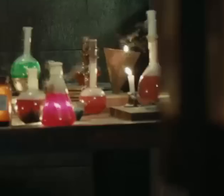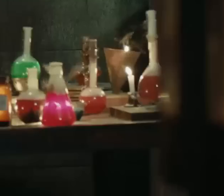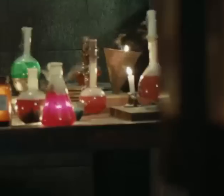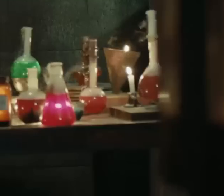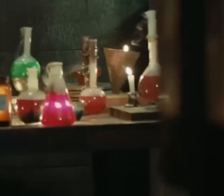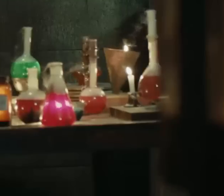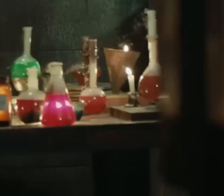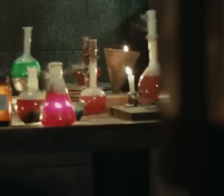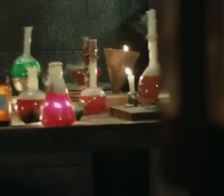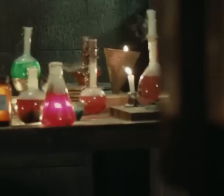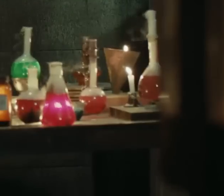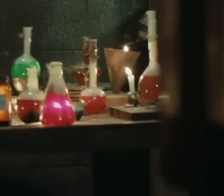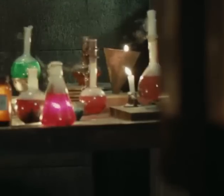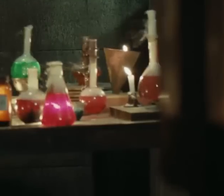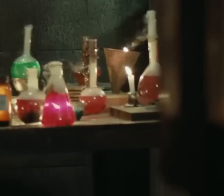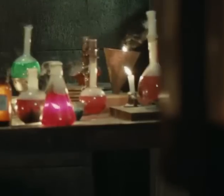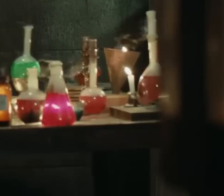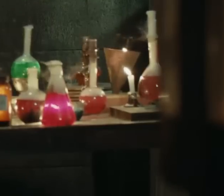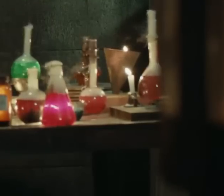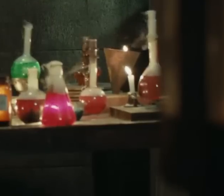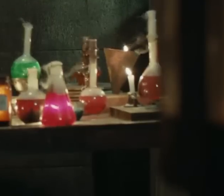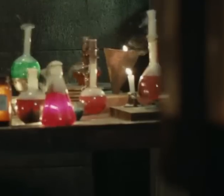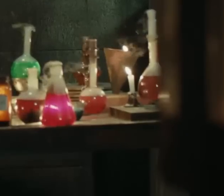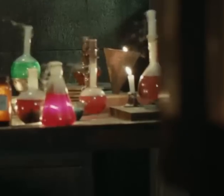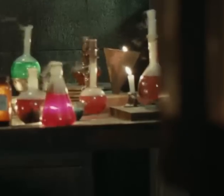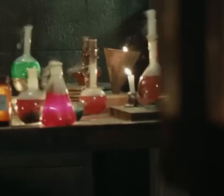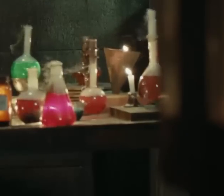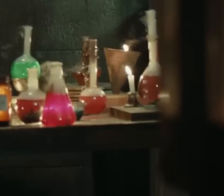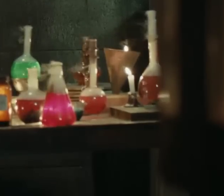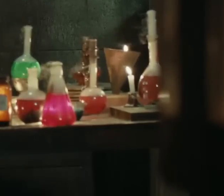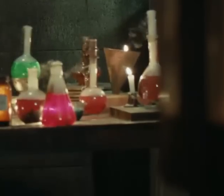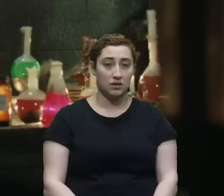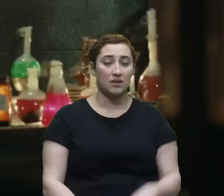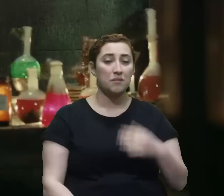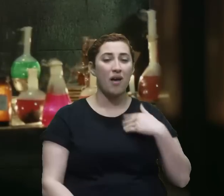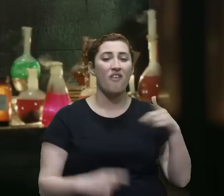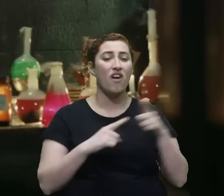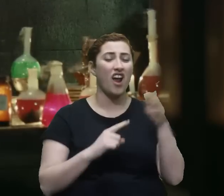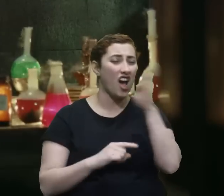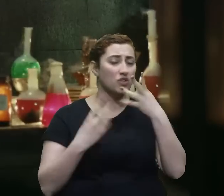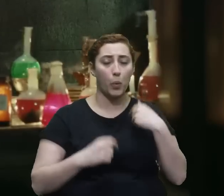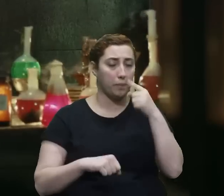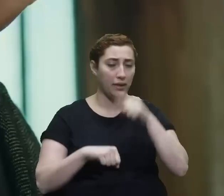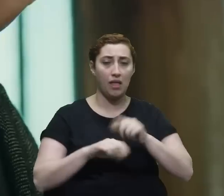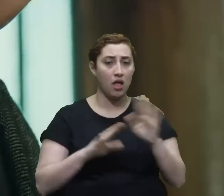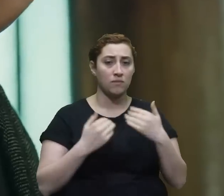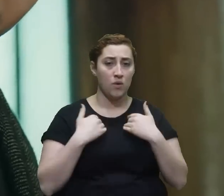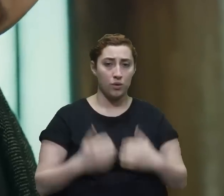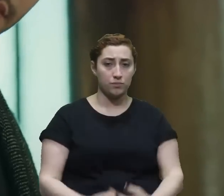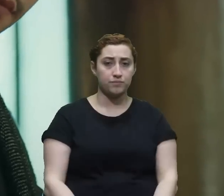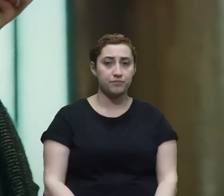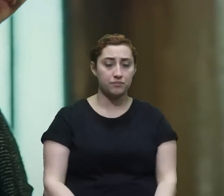Ahmet laboratuvarda bir kitaba göz atıyor. Nihan'ın ifadesi sıkın. Ben Farah'ın muhbir olduğuna inanmıyorum.